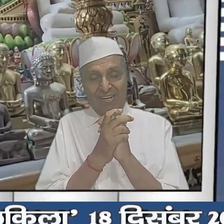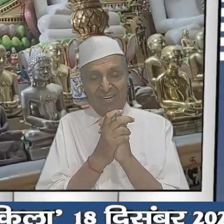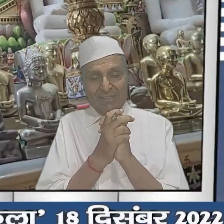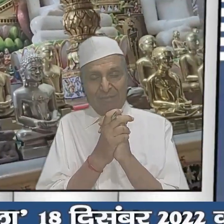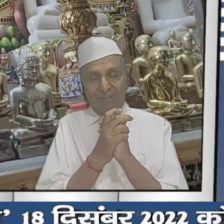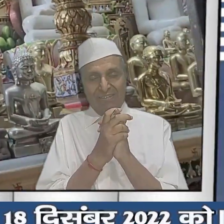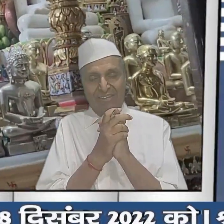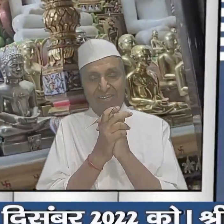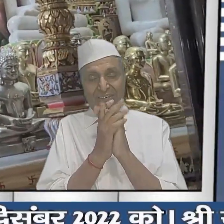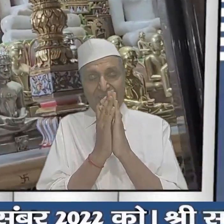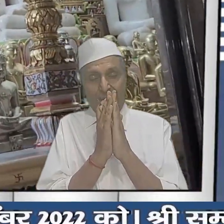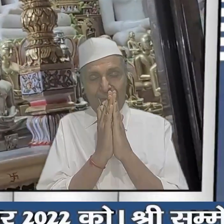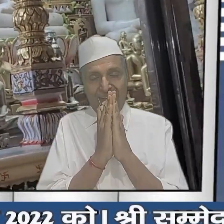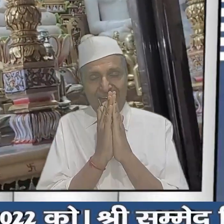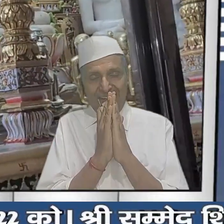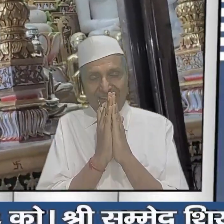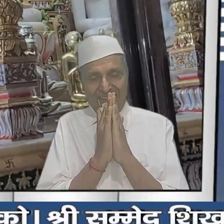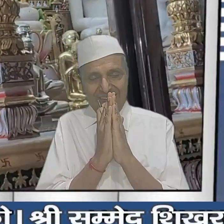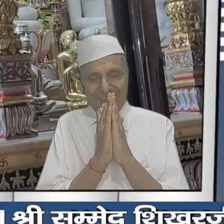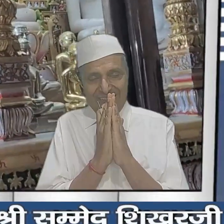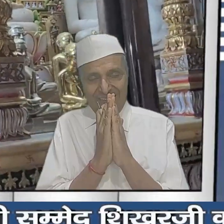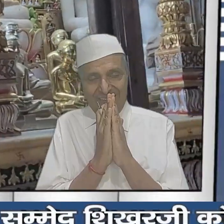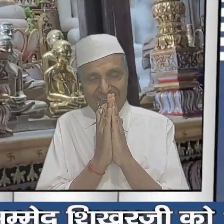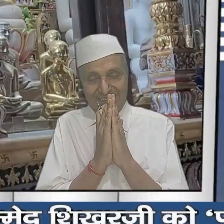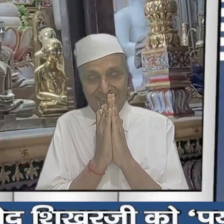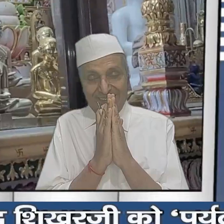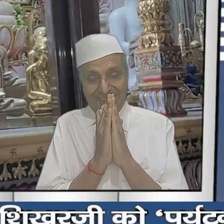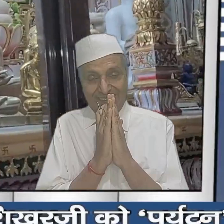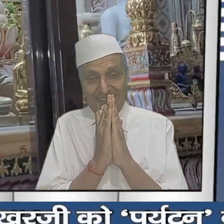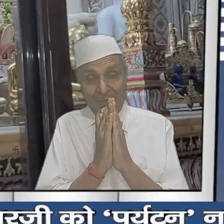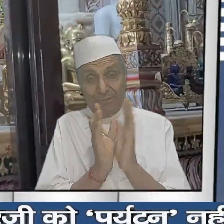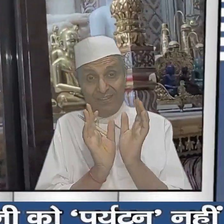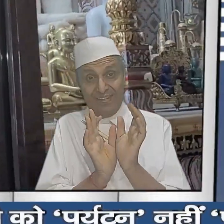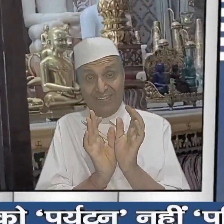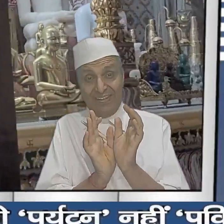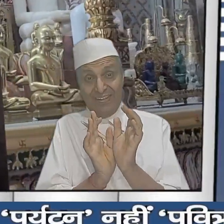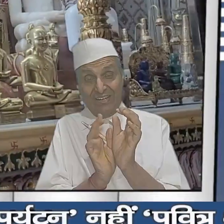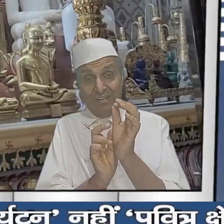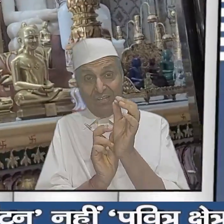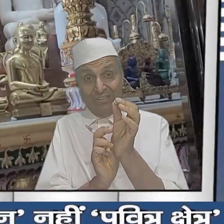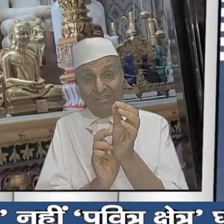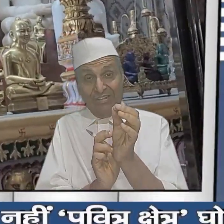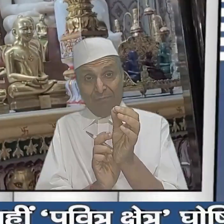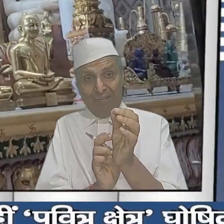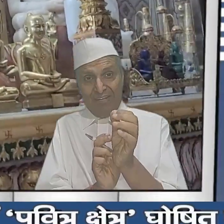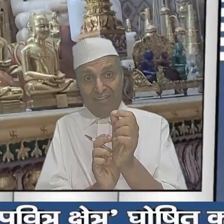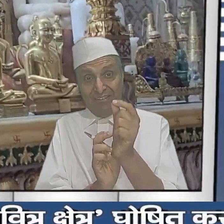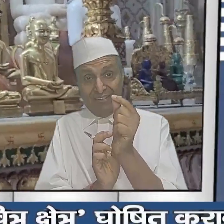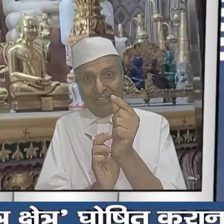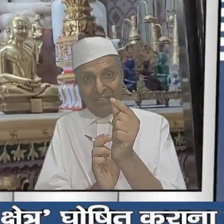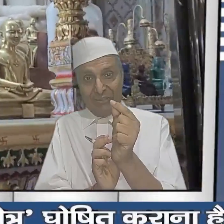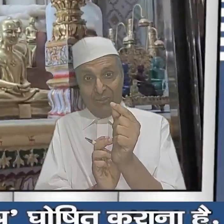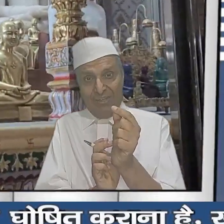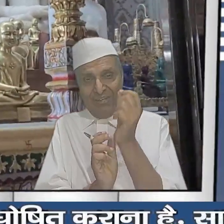श्री अरहनाथ भगवान जी के तप कल्याण की जय जय जय। पर ध्यान रखिएगा, कल दिन एक पड़ेगा,